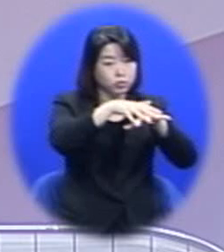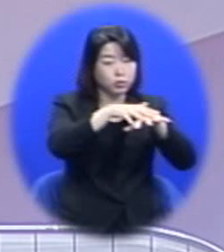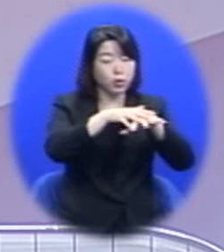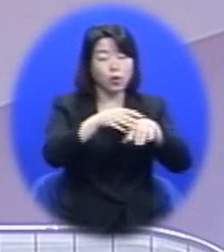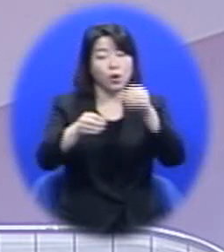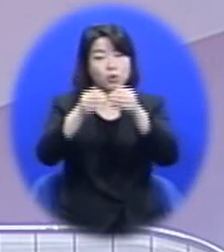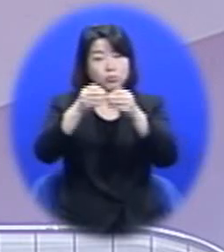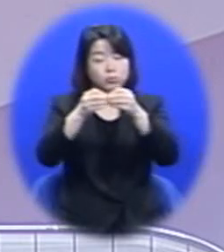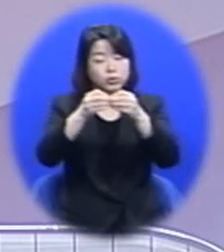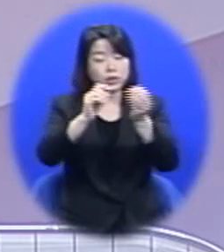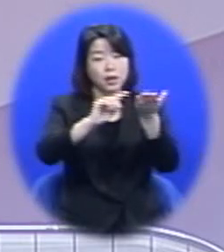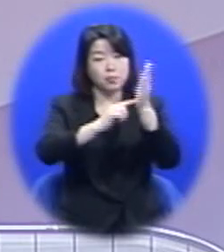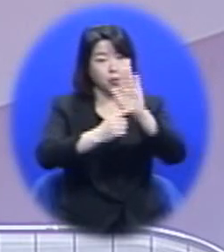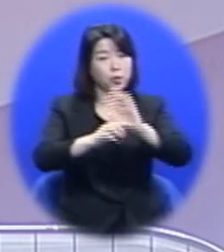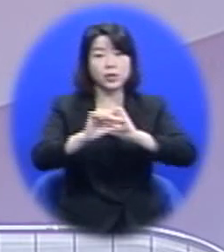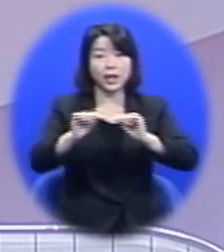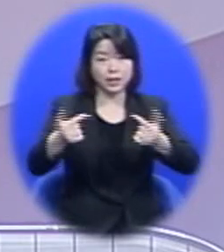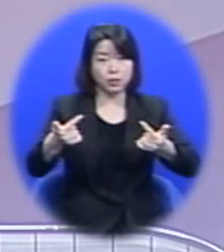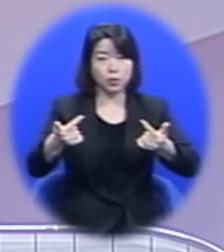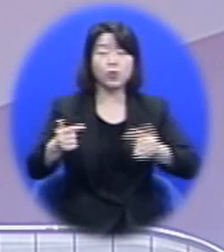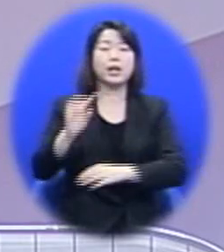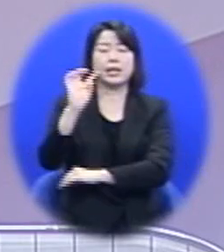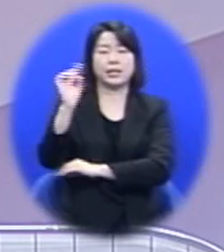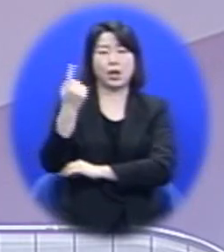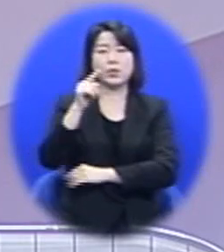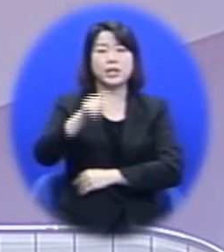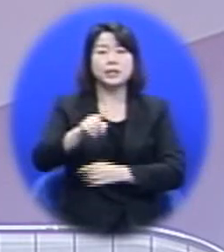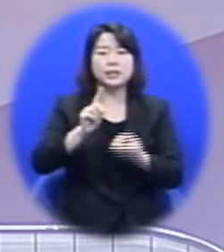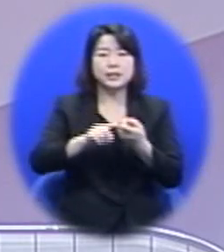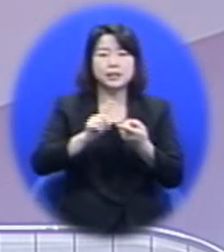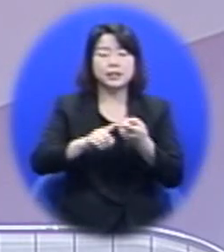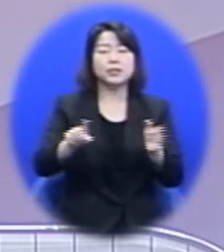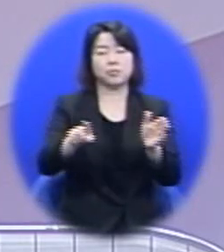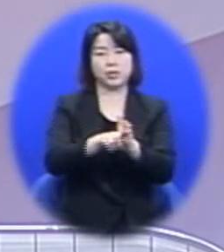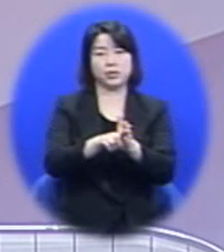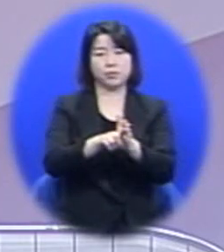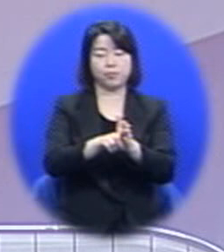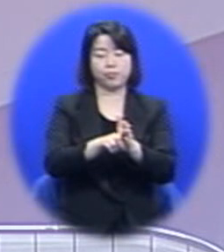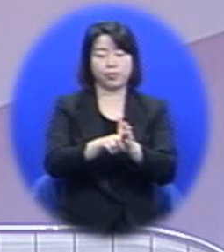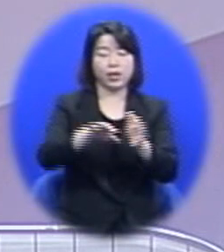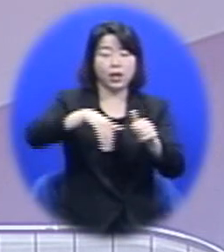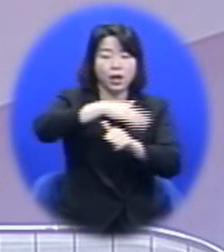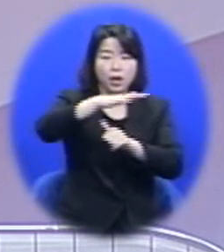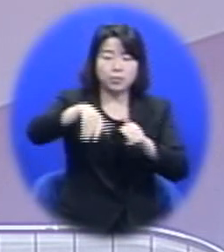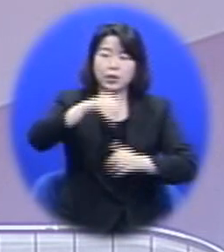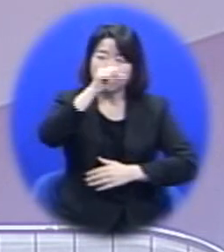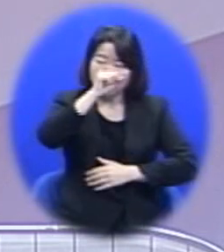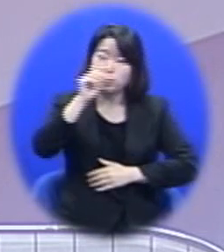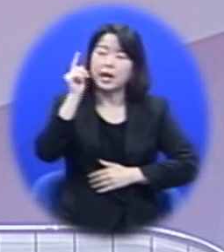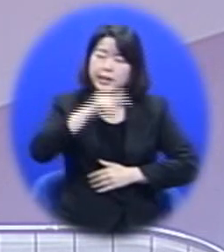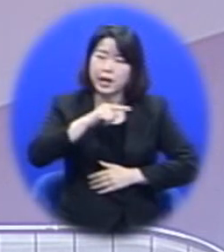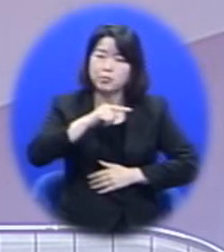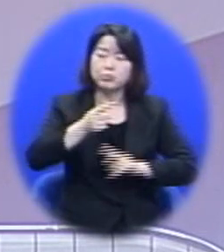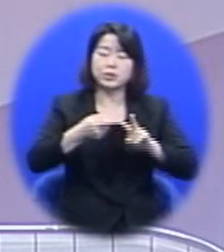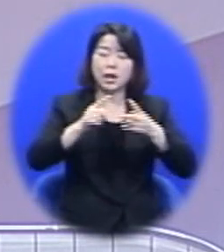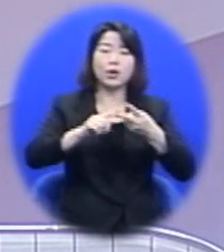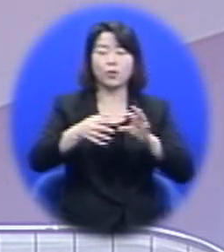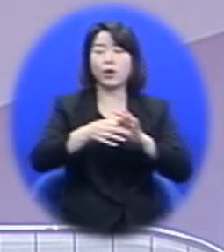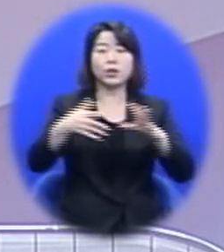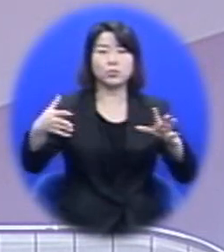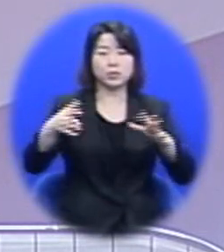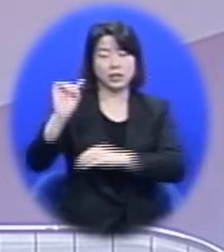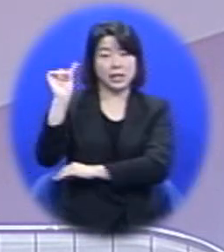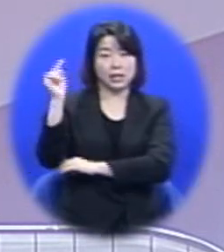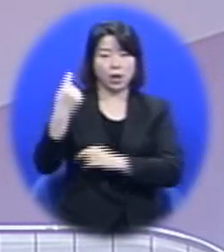아니고 다윗의 믿음입니다. 형편이 좋으나 어려우나 어쩌면 그렇게 다윗은